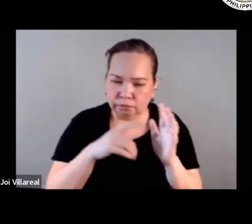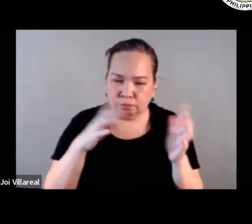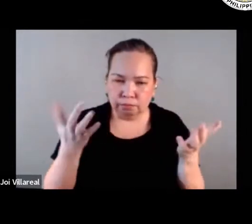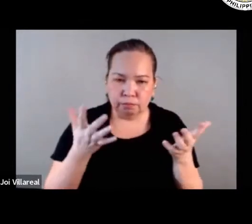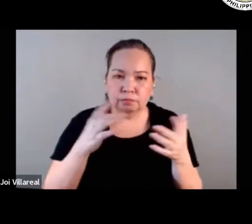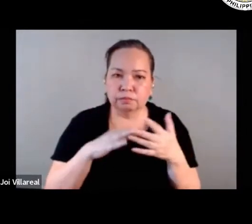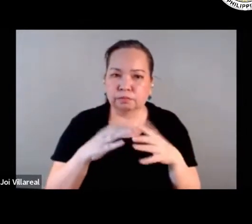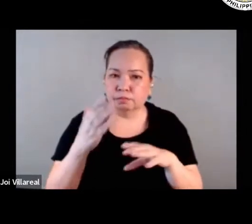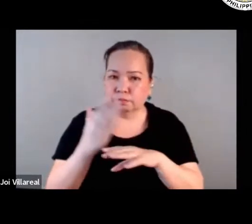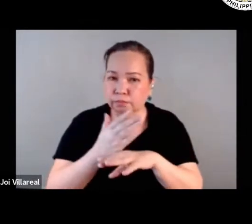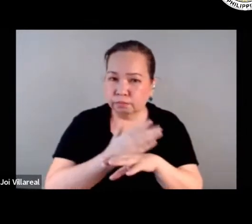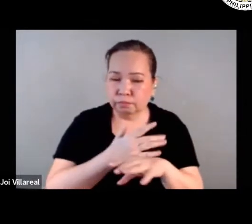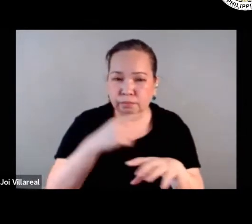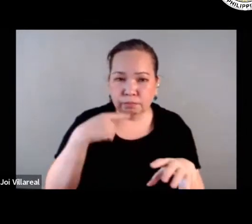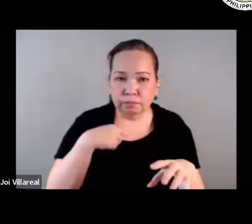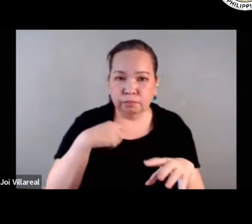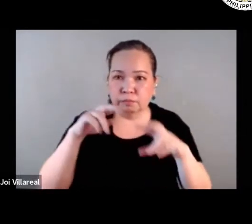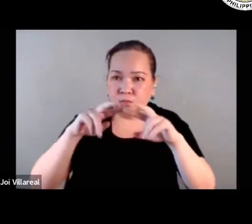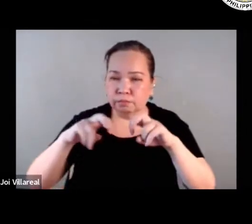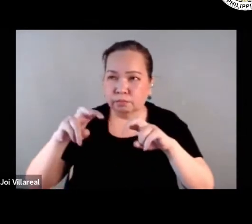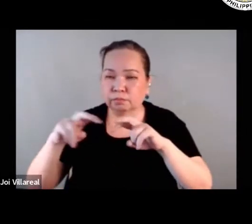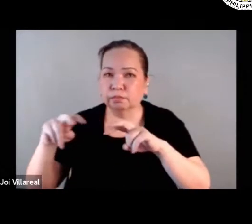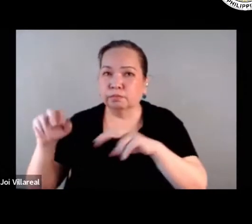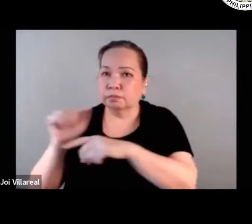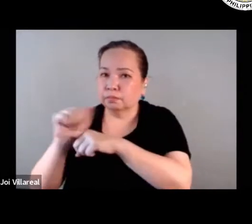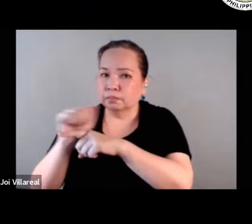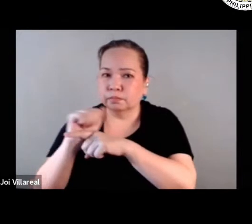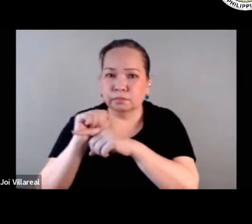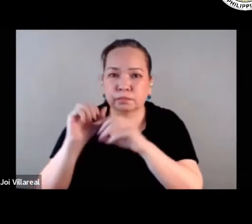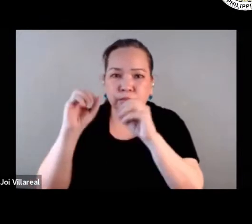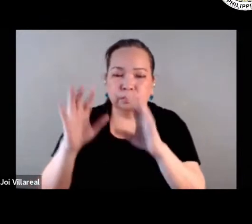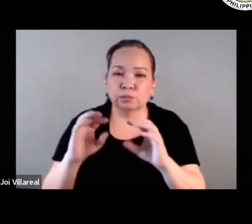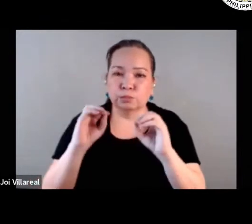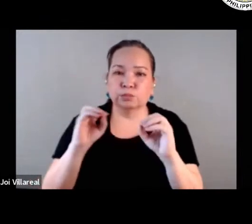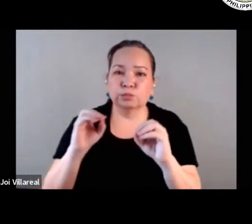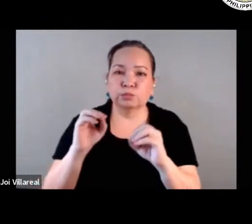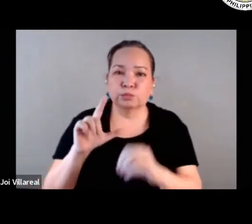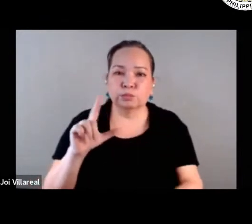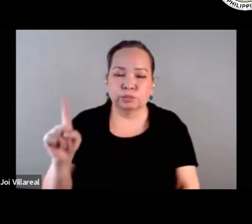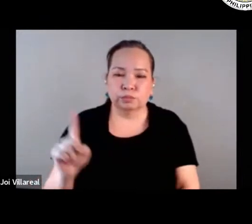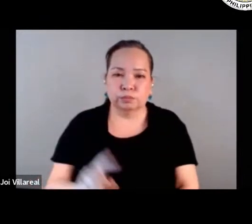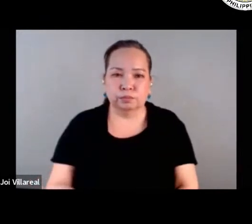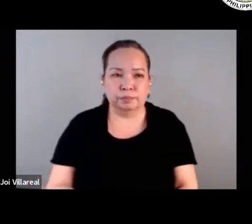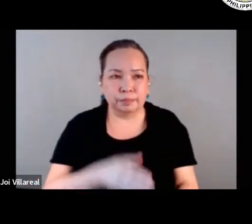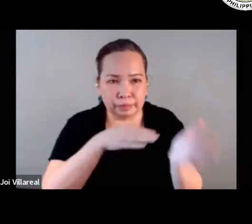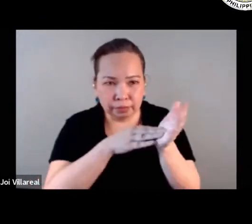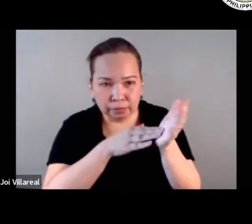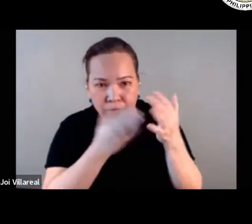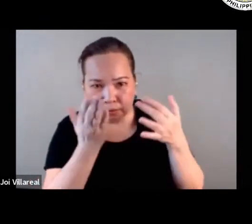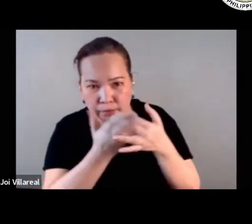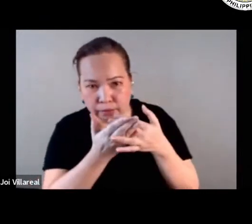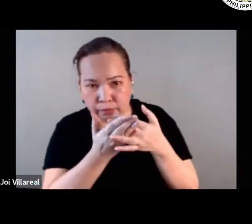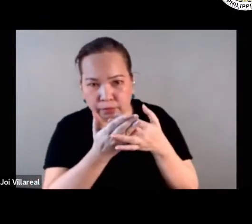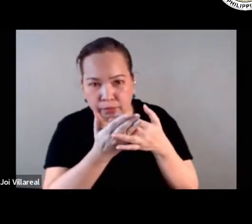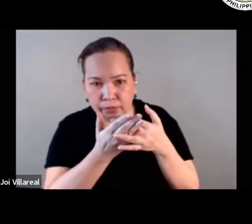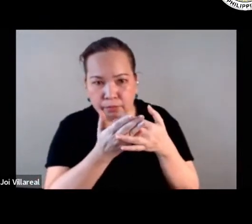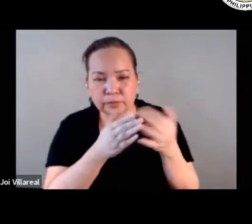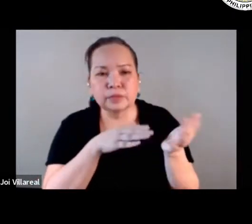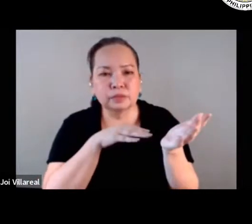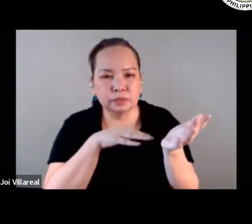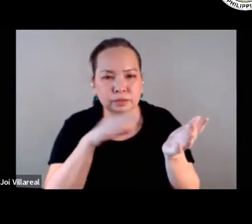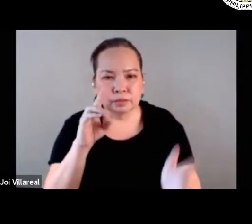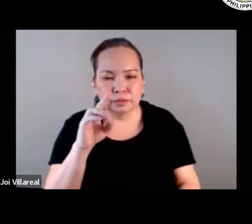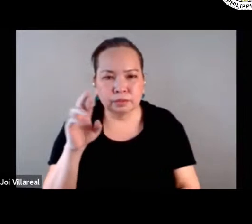ng enhancement sa paglinang sa kasanayan ng mga gurong nagtuturo ng mother tongue. Mr. Chair? Gawin ding bahagi ng